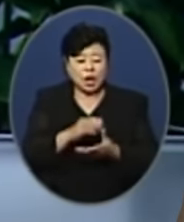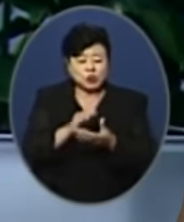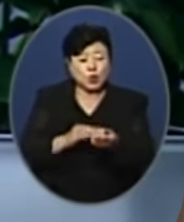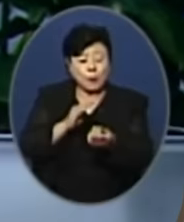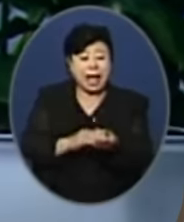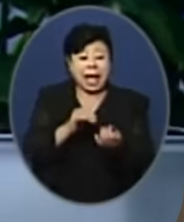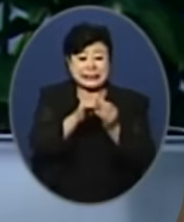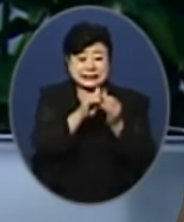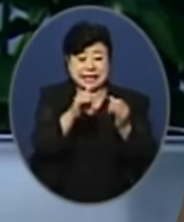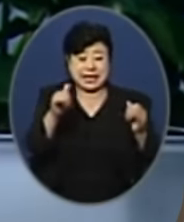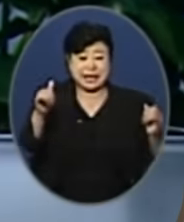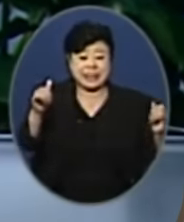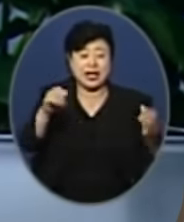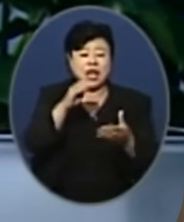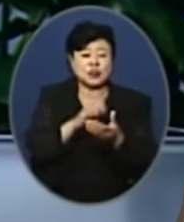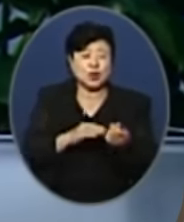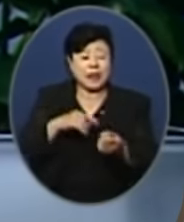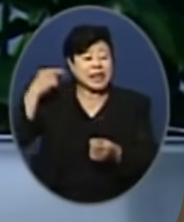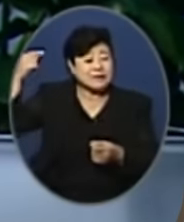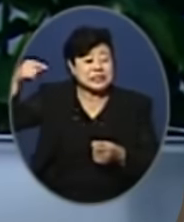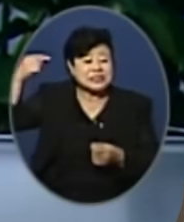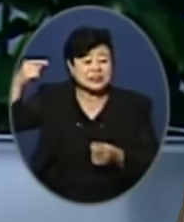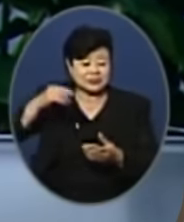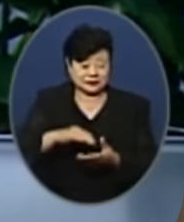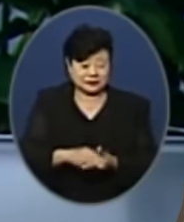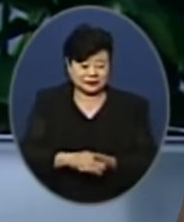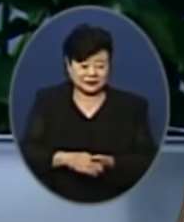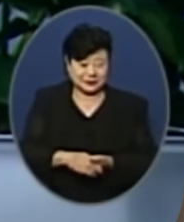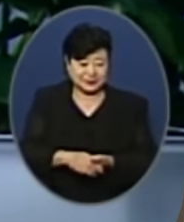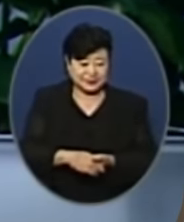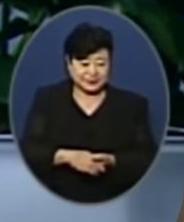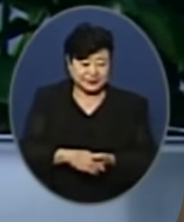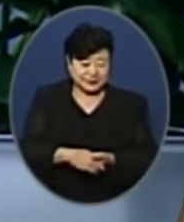도박하는 사람은 정말 도박에 미친 사람 제가 봤는데